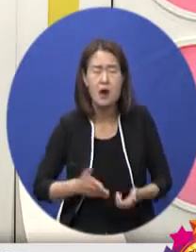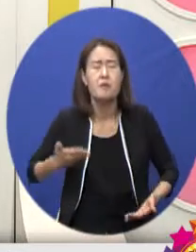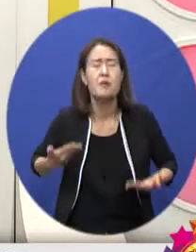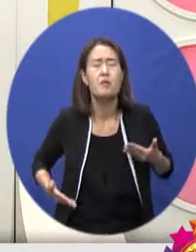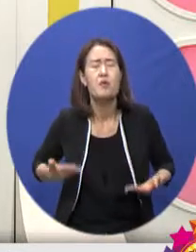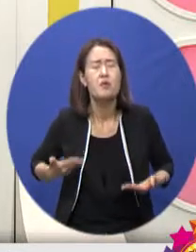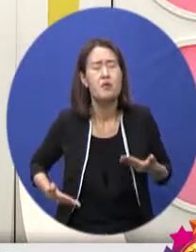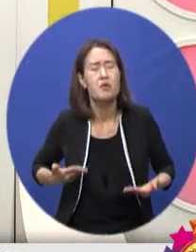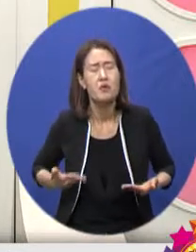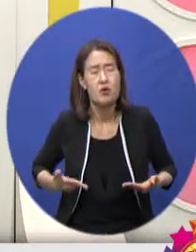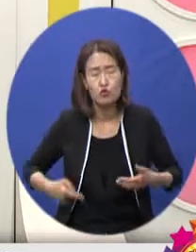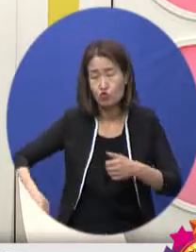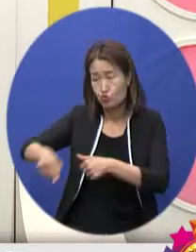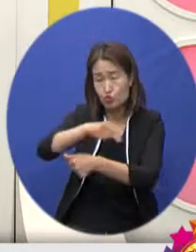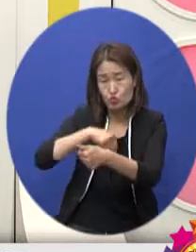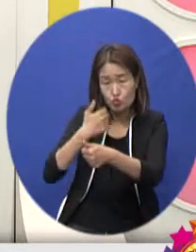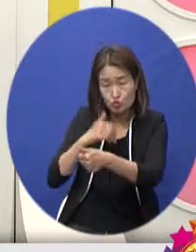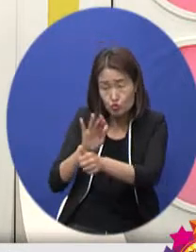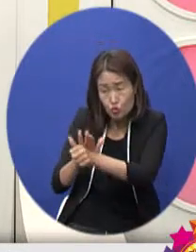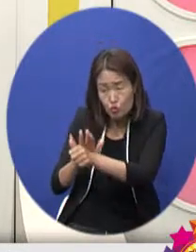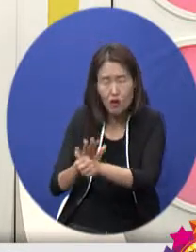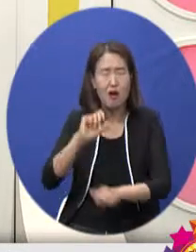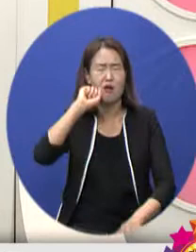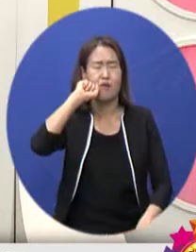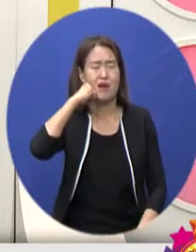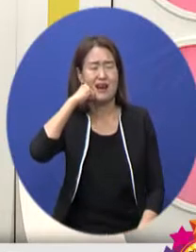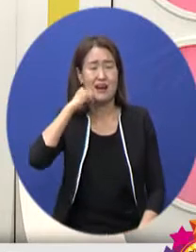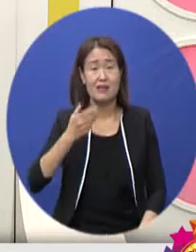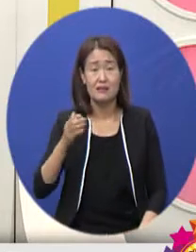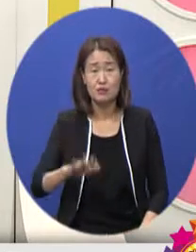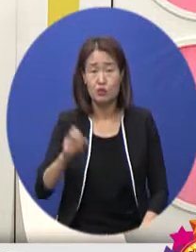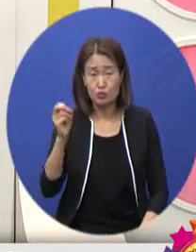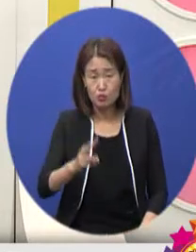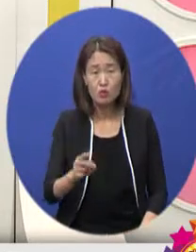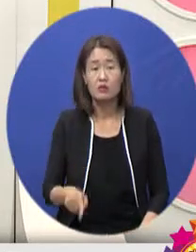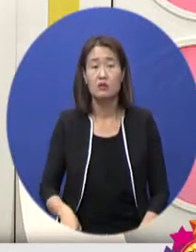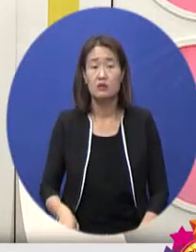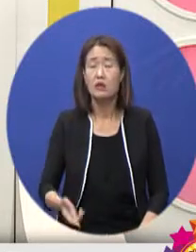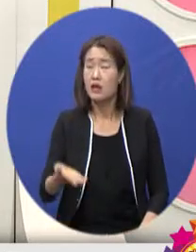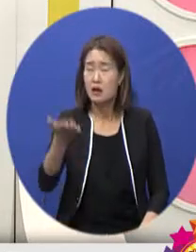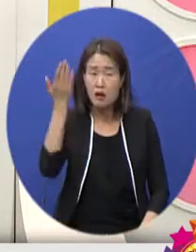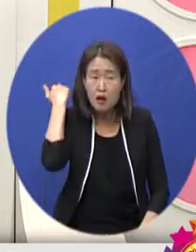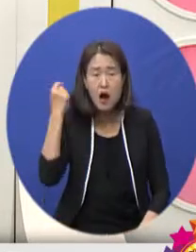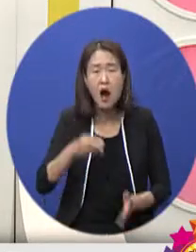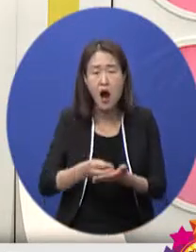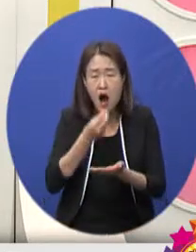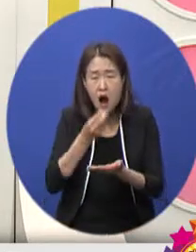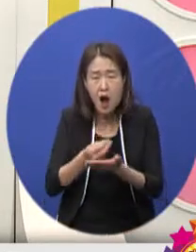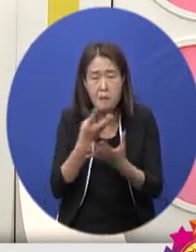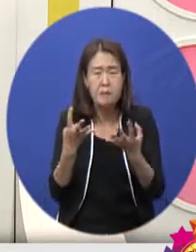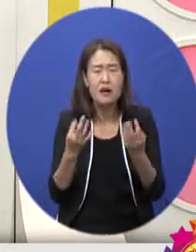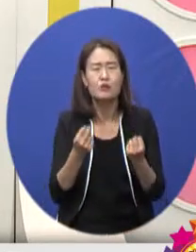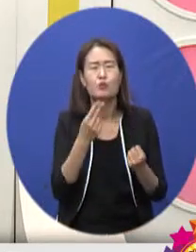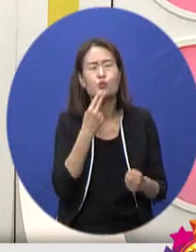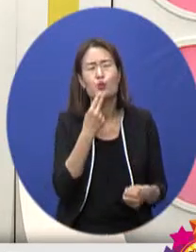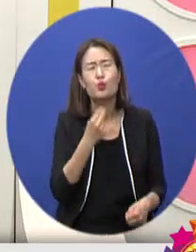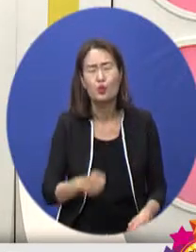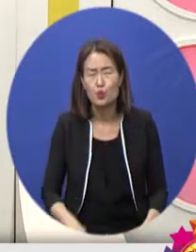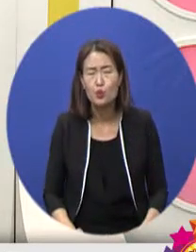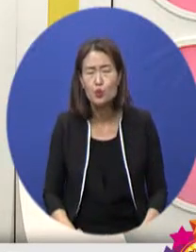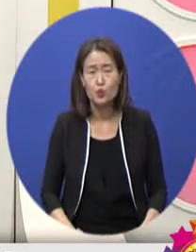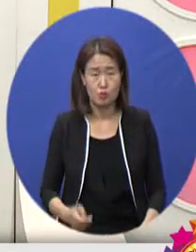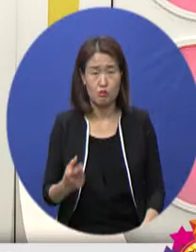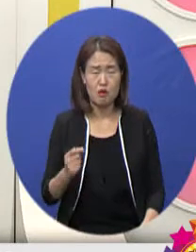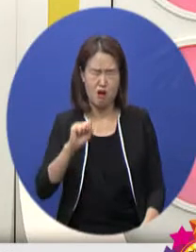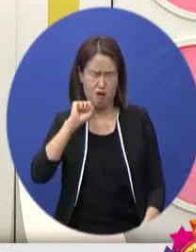바빠서 주위의 예, 예. 사람들 챙기기가 힘들 텐데. 아니 그리고 또 그것도 그렇지만 그 시절에는 먹을 게 또 많이 없던 그렇죠. 시절이잖아요. 아